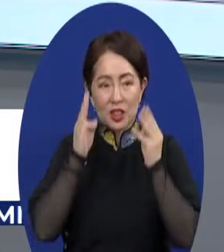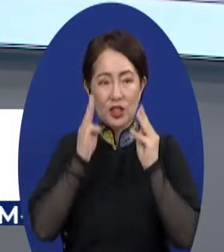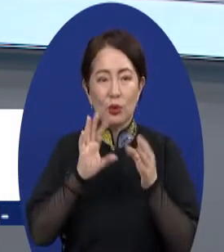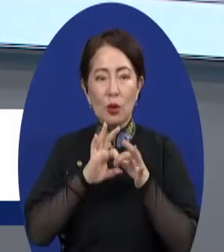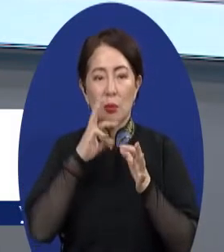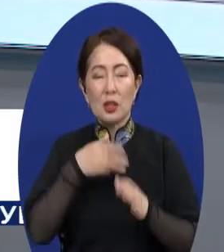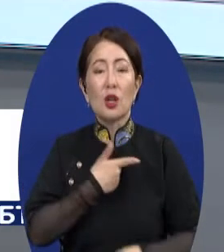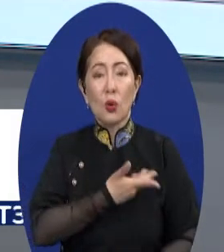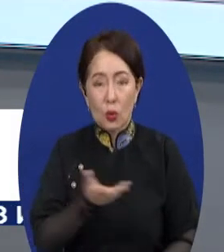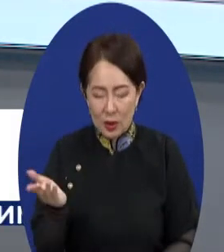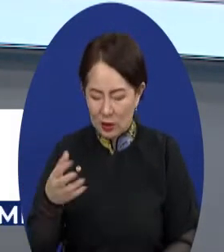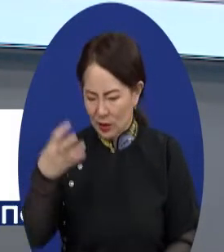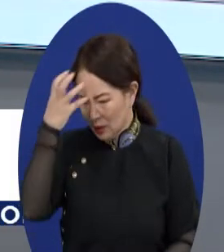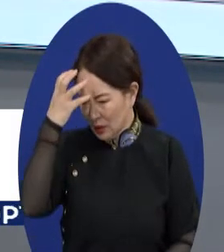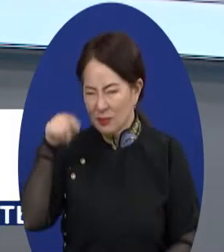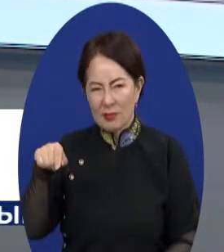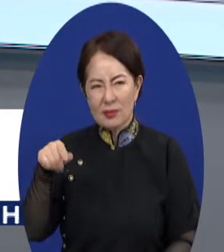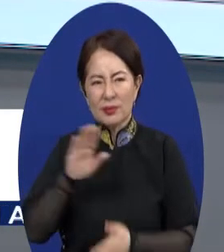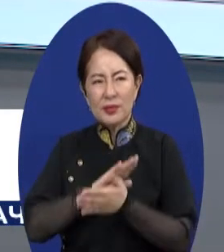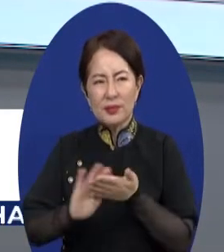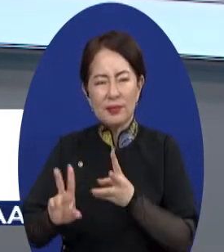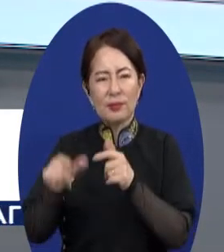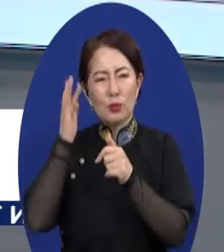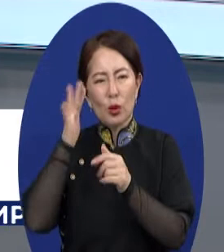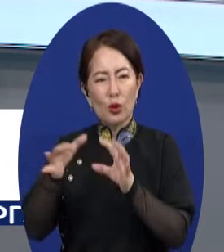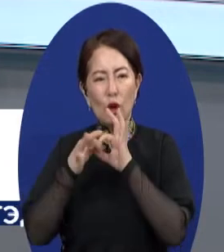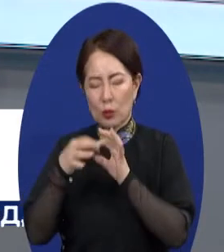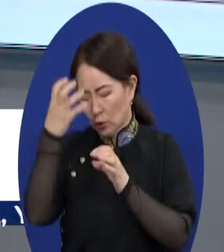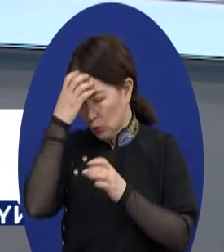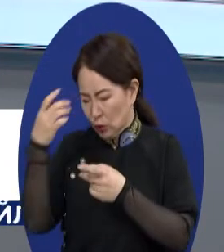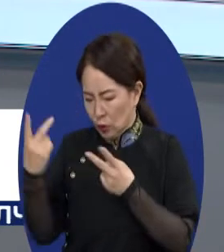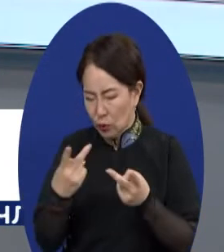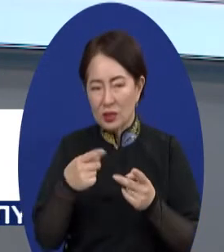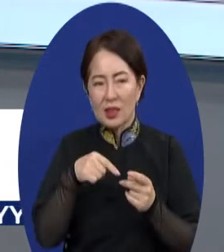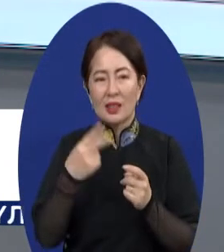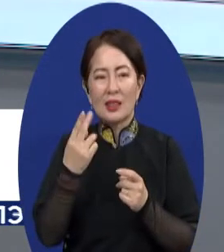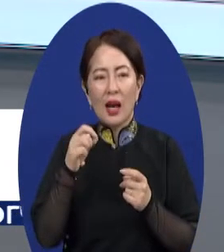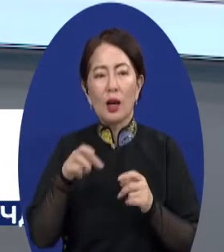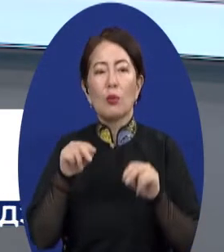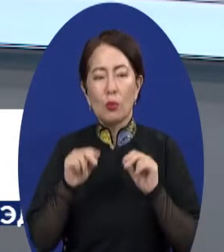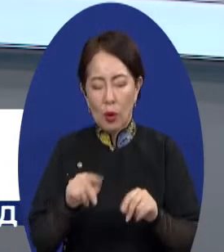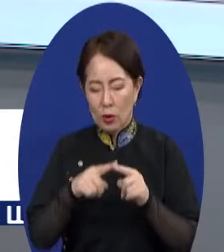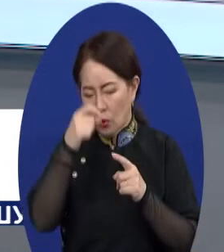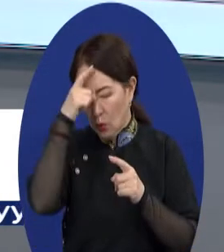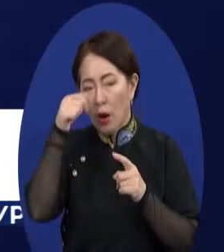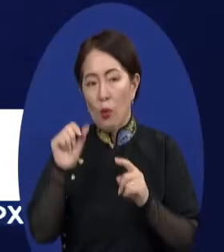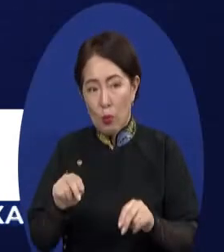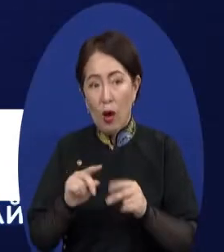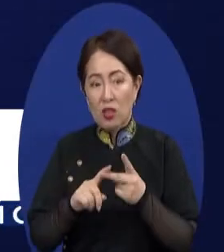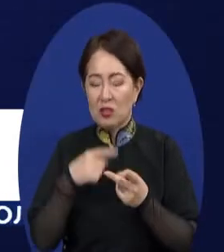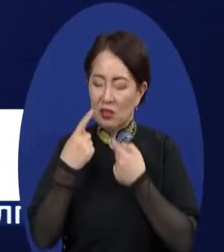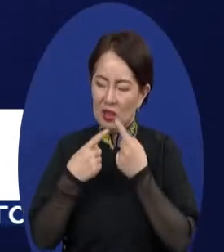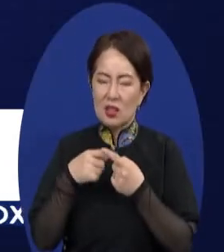үргэлж засгийн газрын хувьд бол шин сэргэлтийн бодлогын хүрээнд төрийн үйлчлэгийг илүү цахим болгоно, илүү ухаалаг болгох ёстой гэсэн ийм байр суурийг илэрхийлж байгаа. За